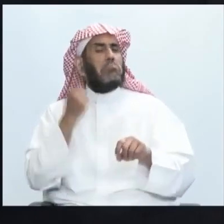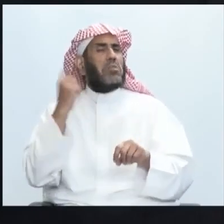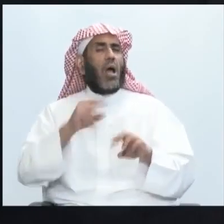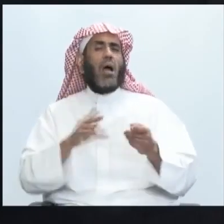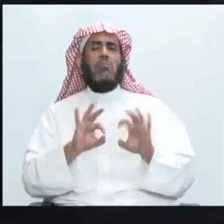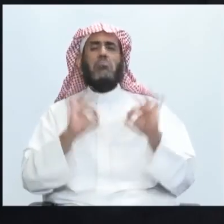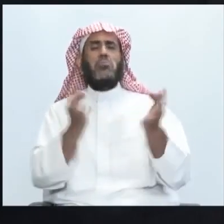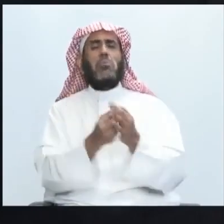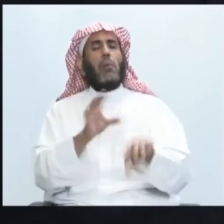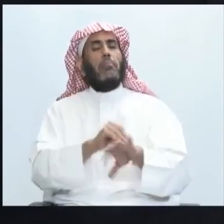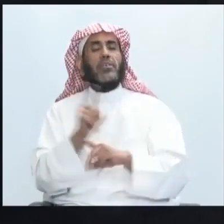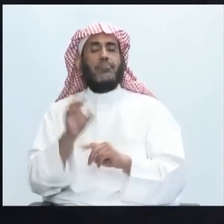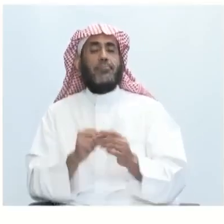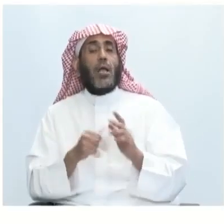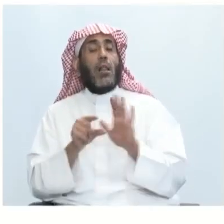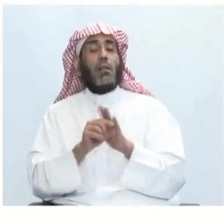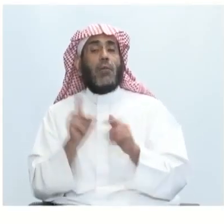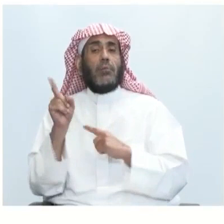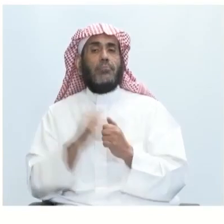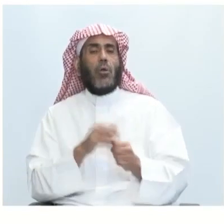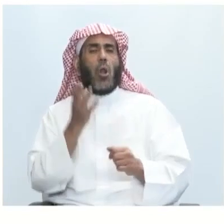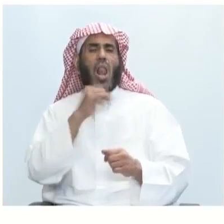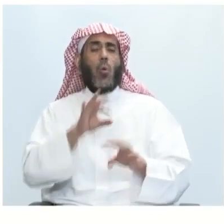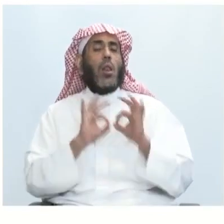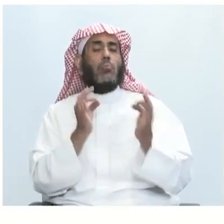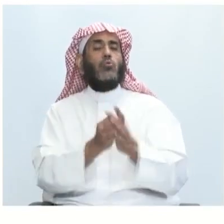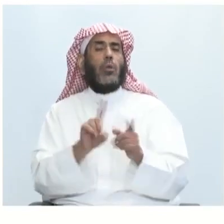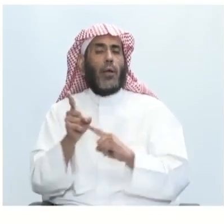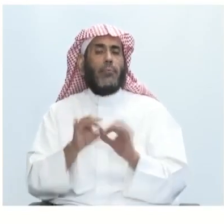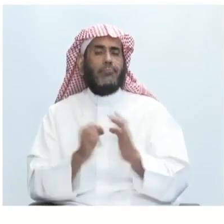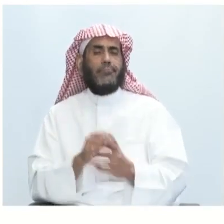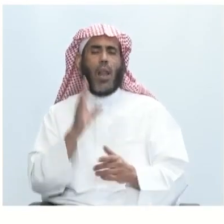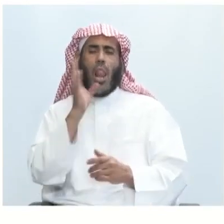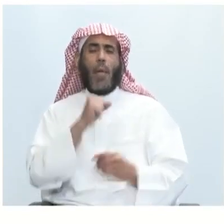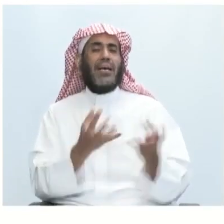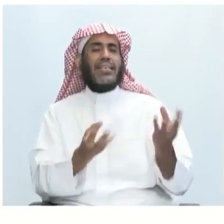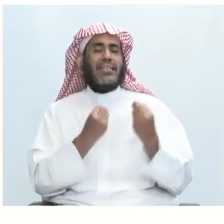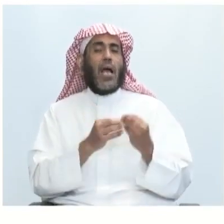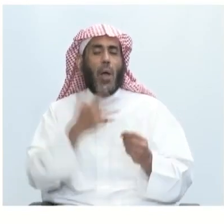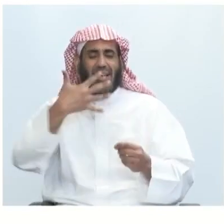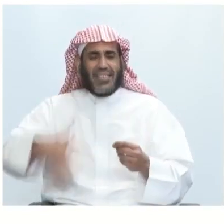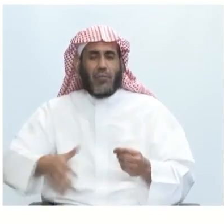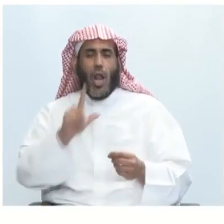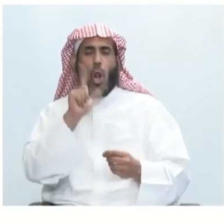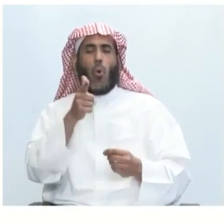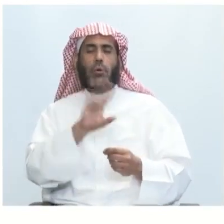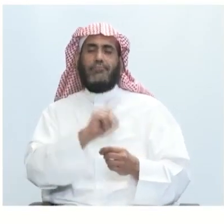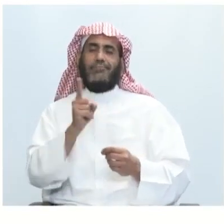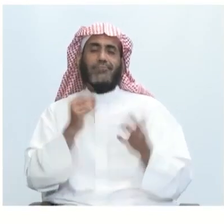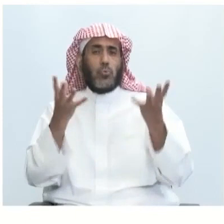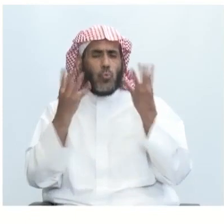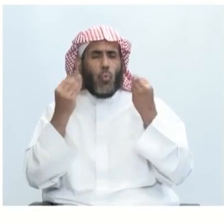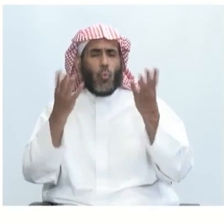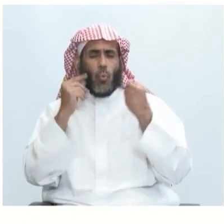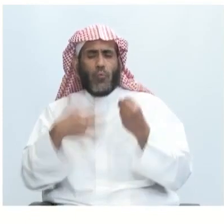يساله لغه جميل لاحظ معي هذه الفقره ايضا ولولا المجتمع لما اكتسب الطفل اللغه لما اكتسب